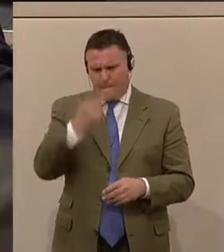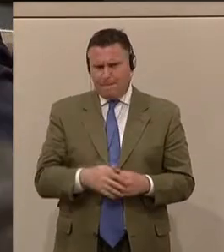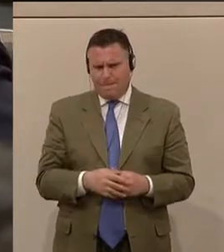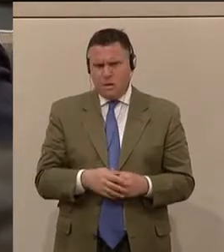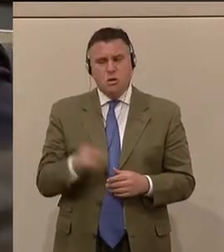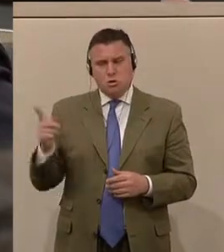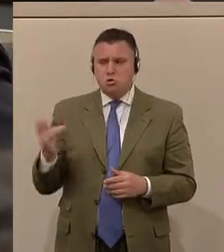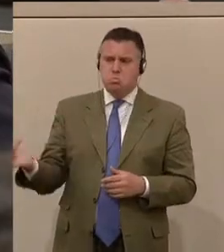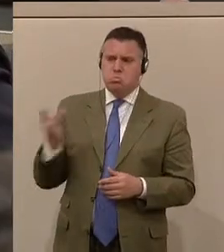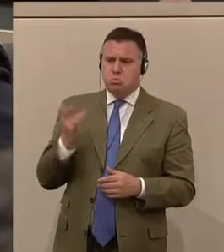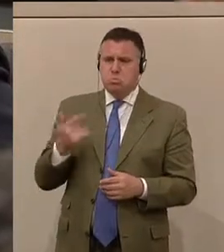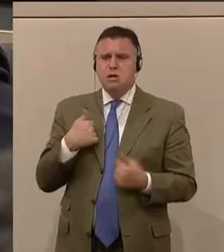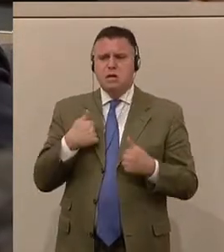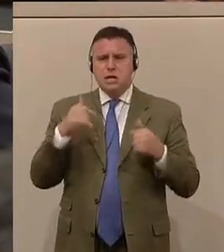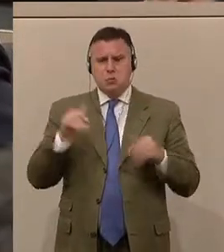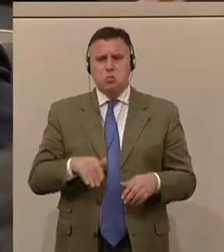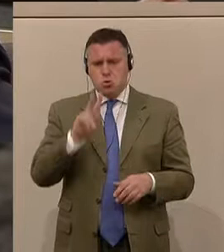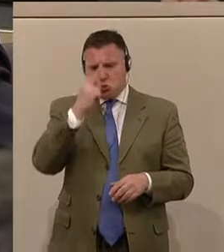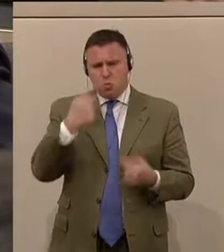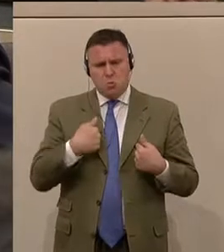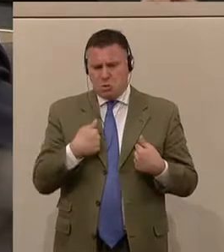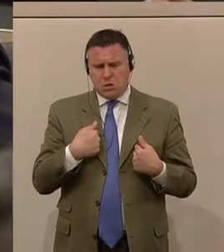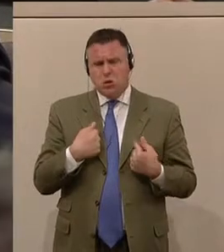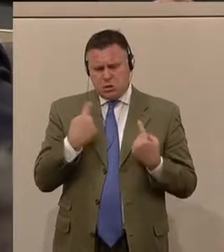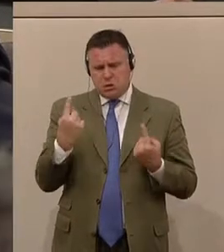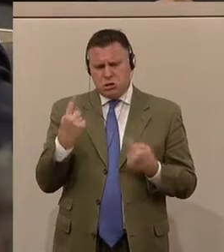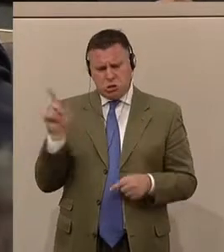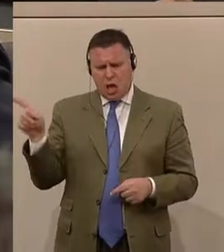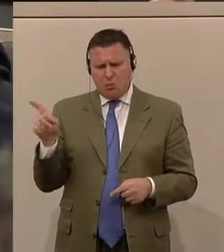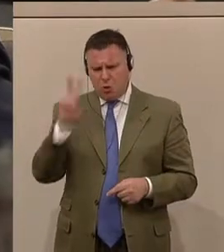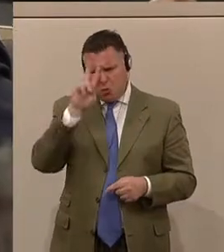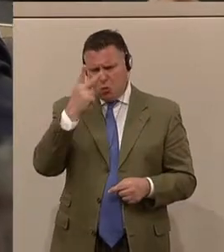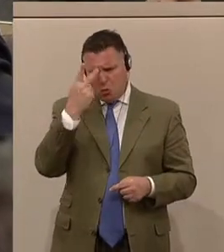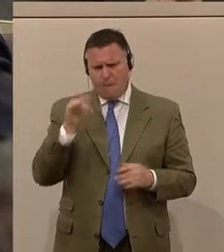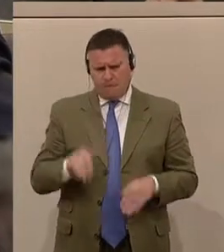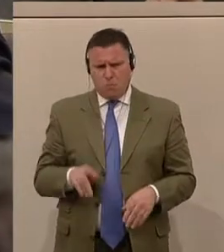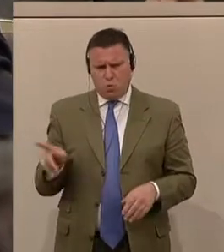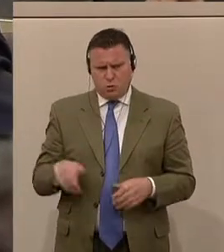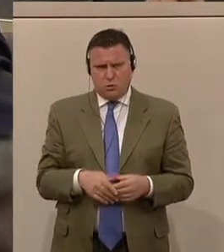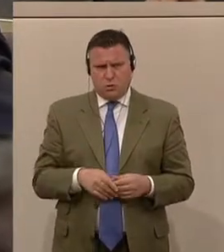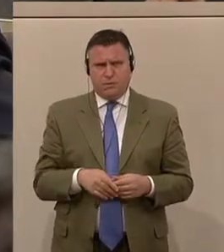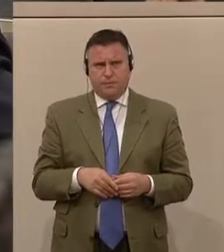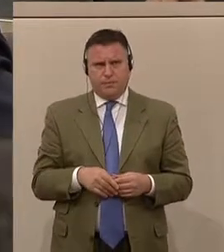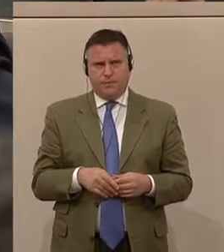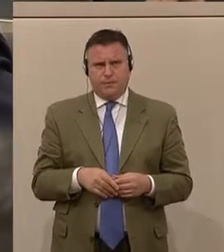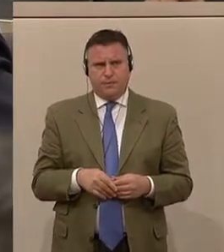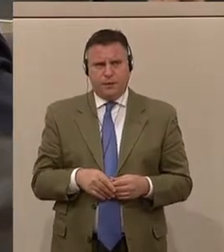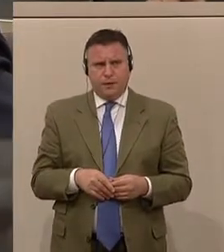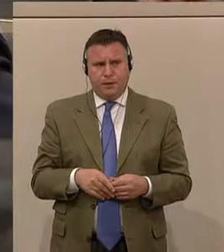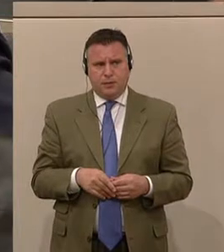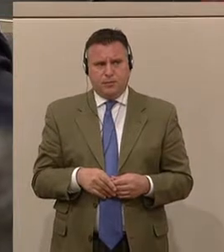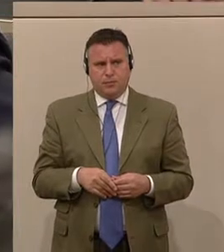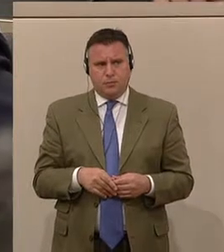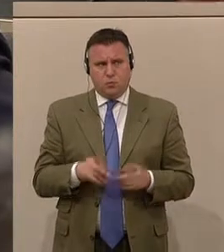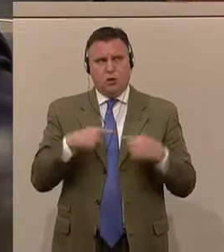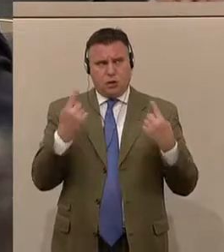nicht uns die Notwendigkeit des Umdenkens vor, sondern bitte denken Sie um. Dann nämlich